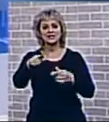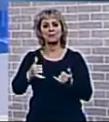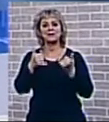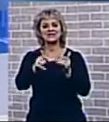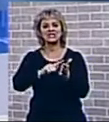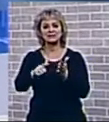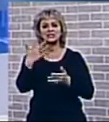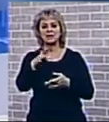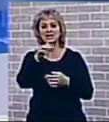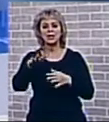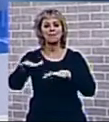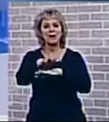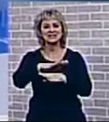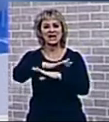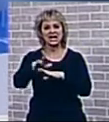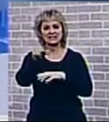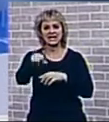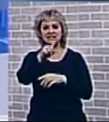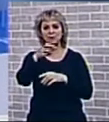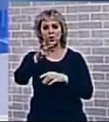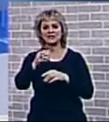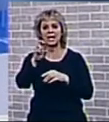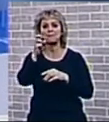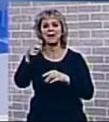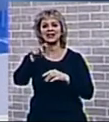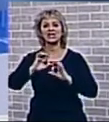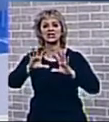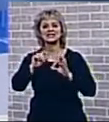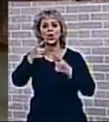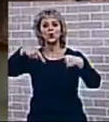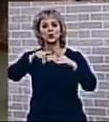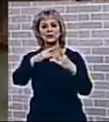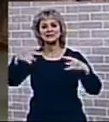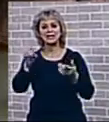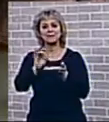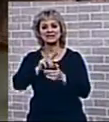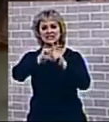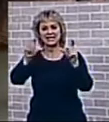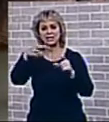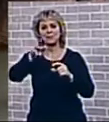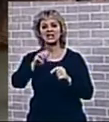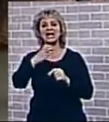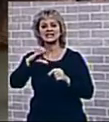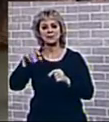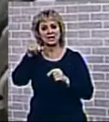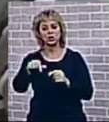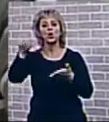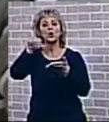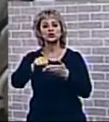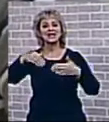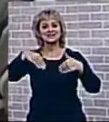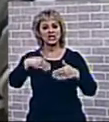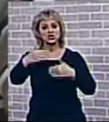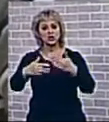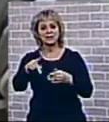посвящено 75-летию массовых расстрелов в Змеевской балке, рассказали за круглым столом пресс-центра «Донмедиа» эксперты. Участники